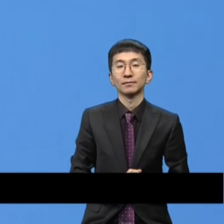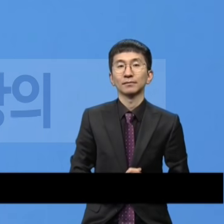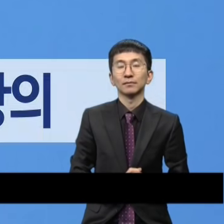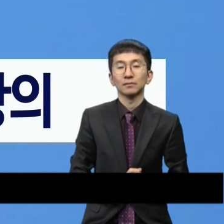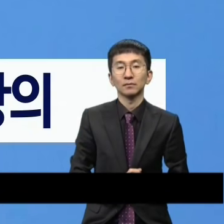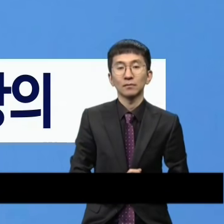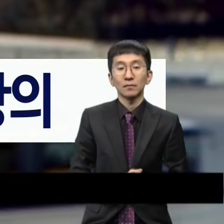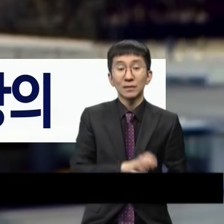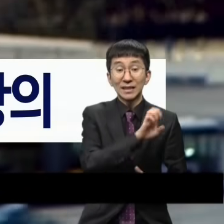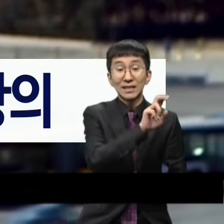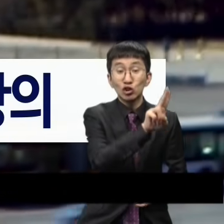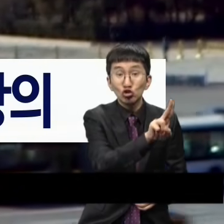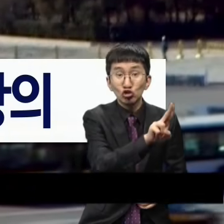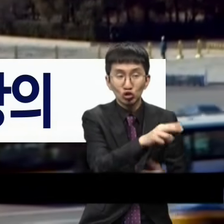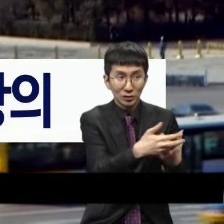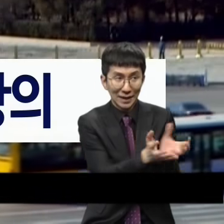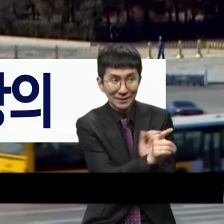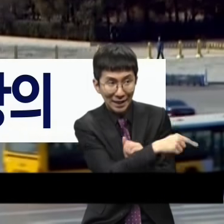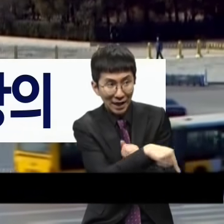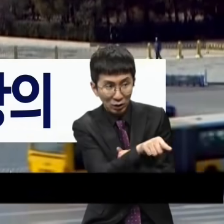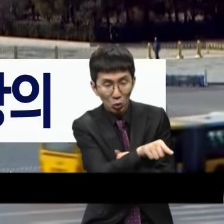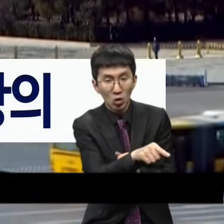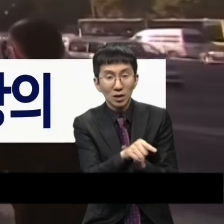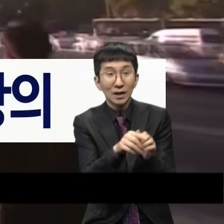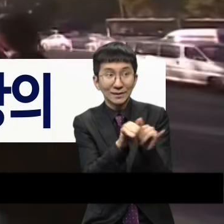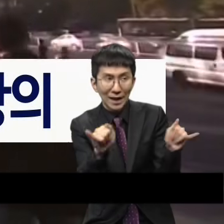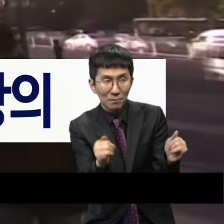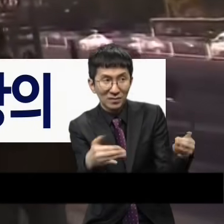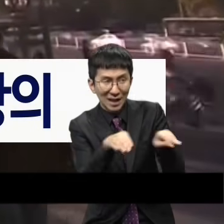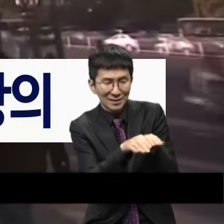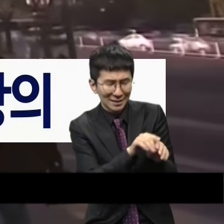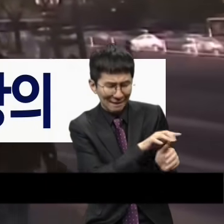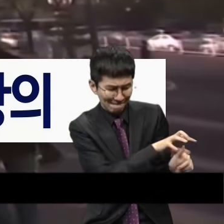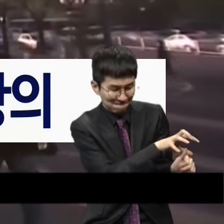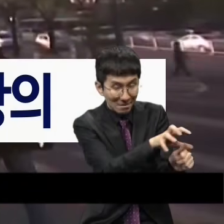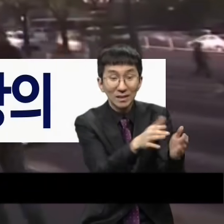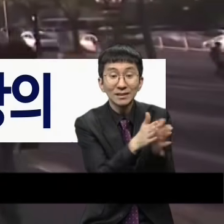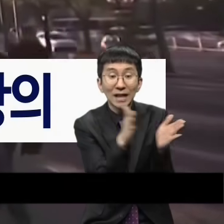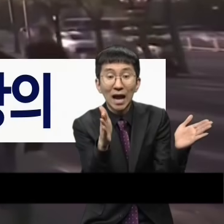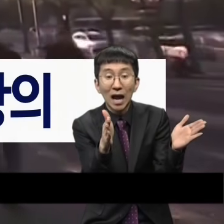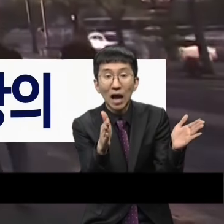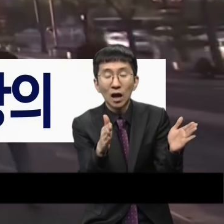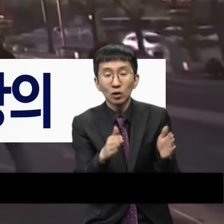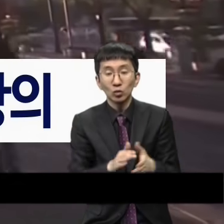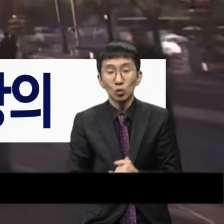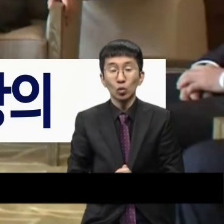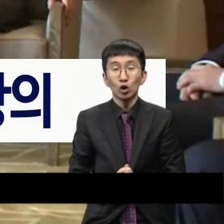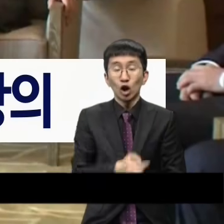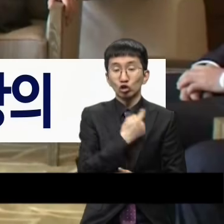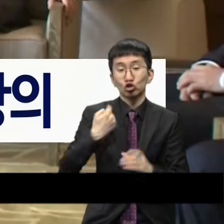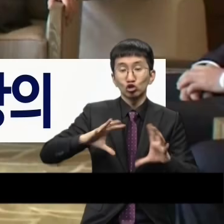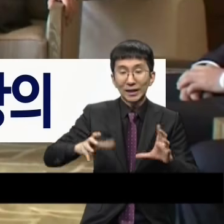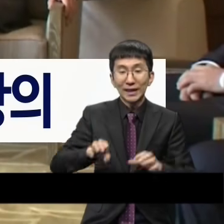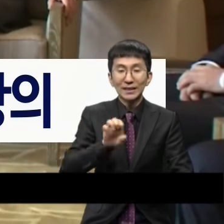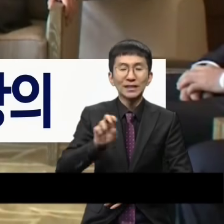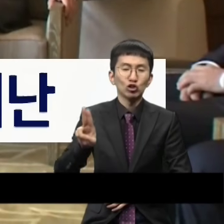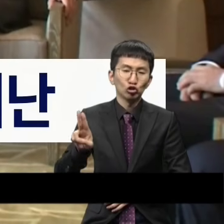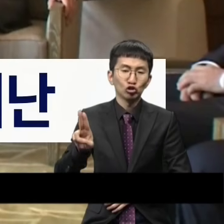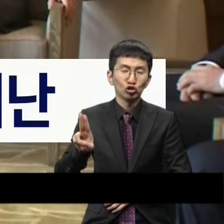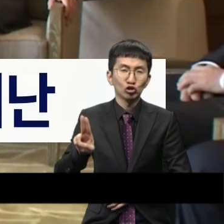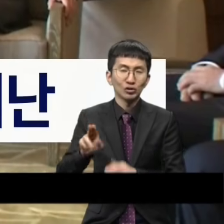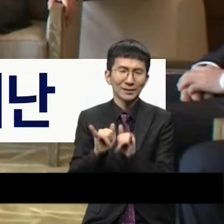인사 10명과 단체 한 곳에 대해 맞제재 조치를 발표하고 중국 주재 EU 대사를 초치했습니다. 또